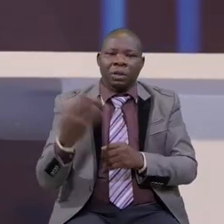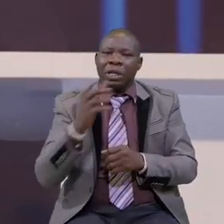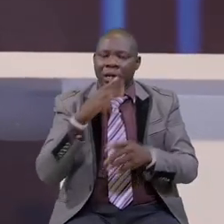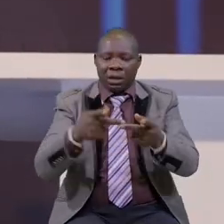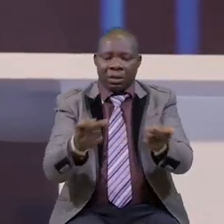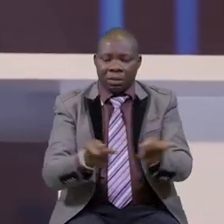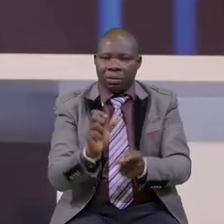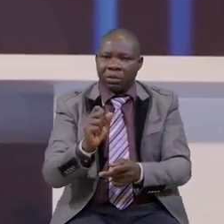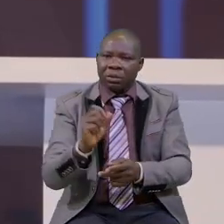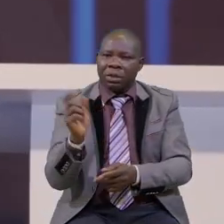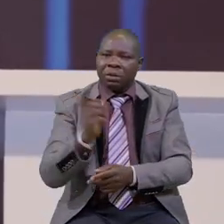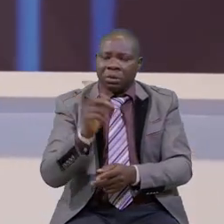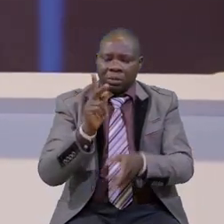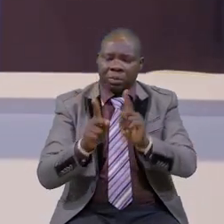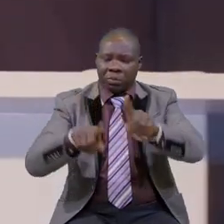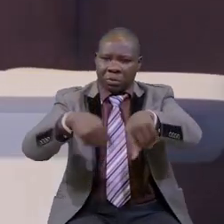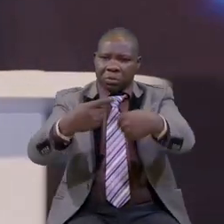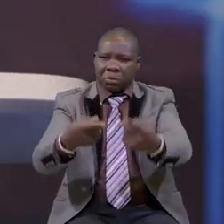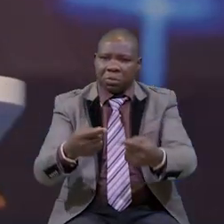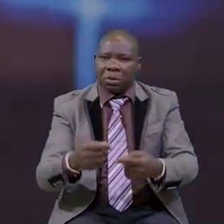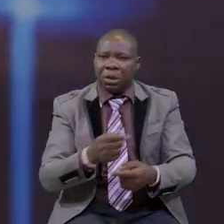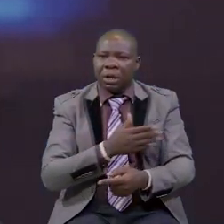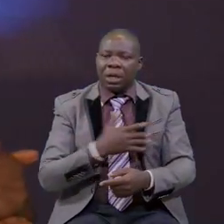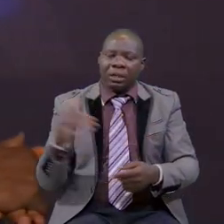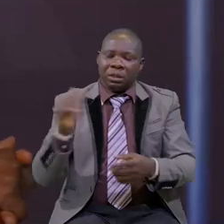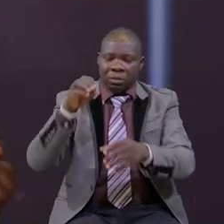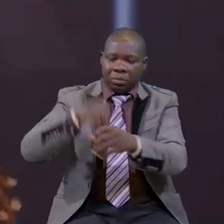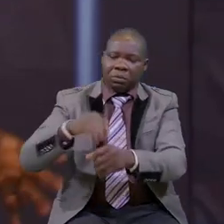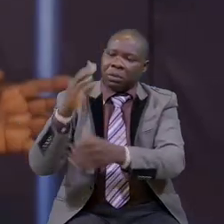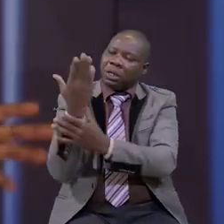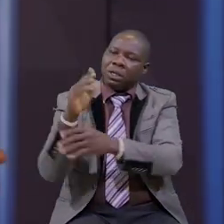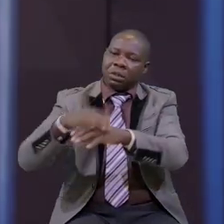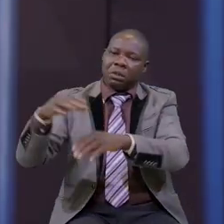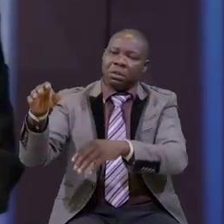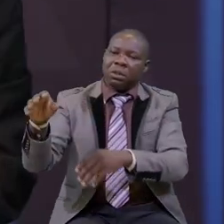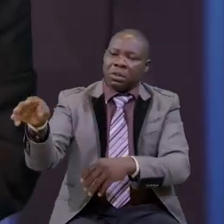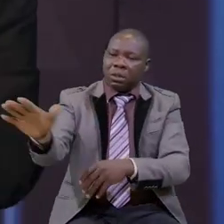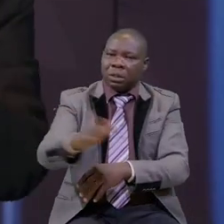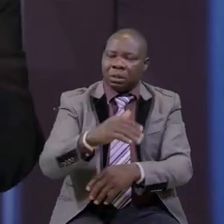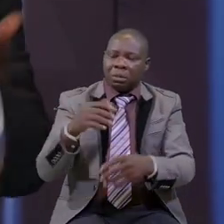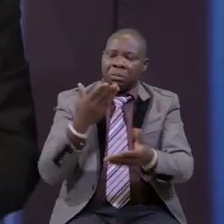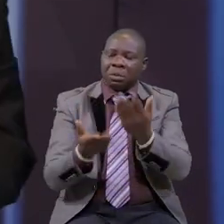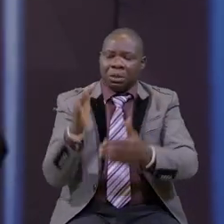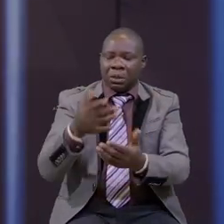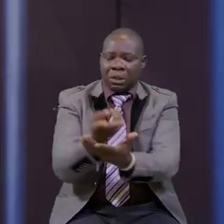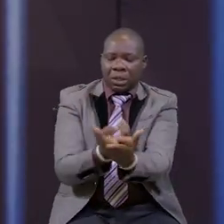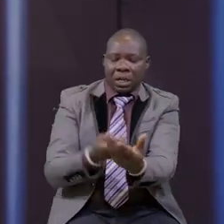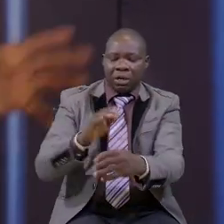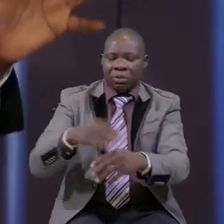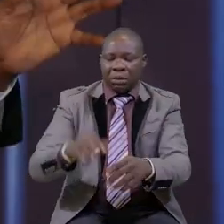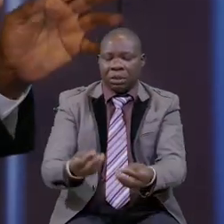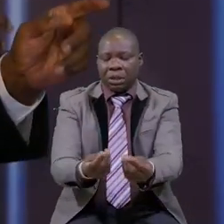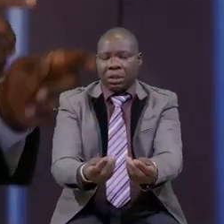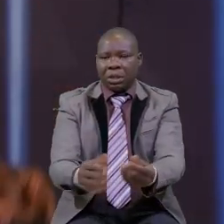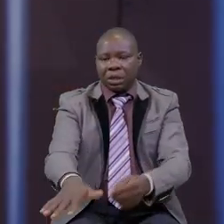Il y a des lieux où les gens vont, ils imposent, on leur impose les mains, ou bien se couchent par terre, ou quelque chose